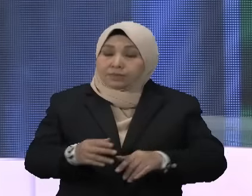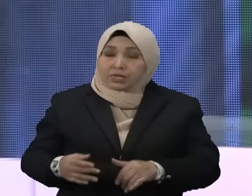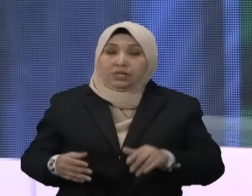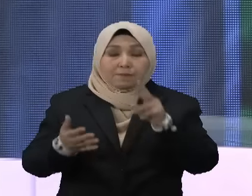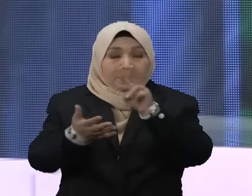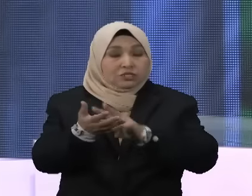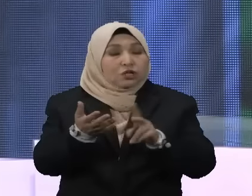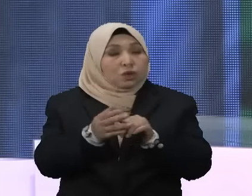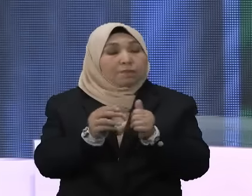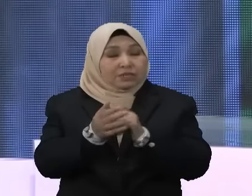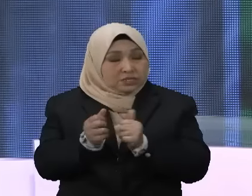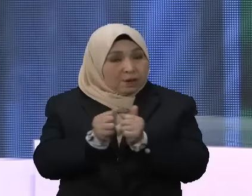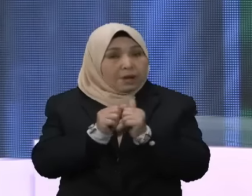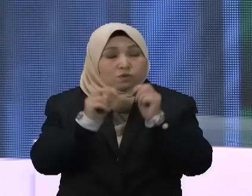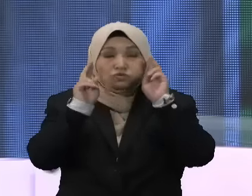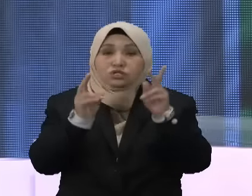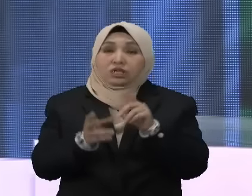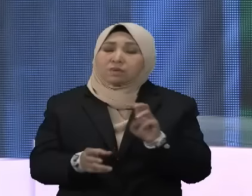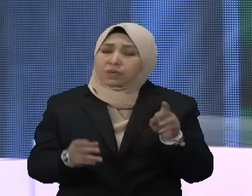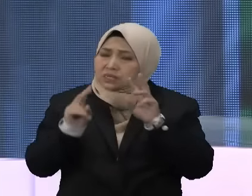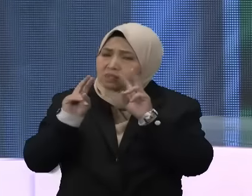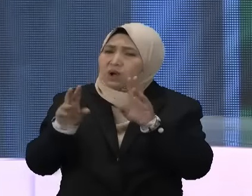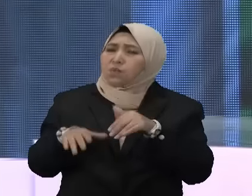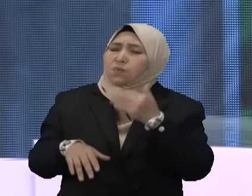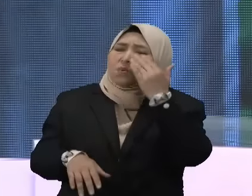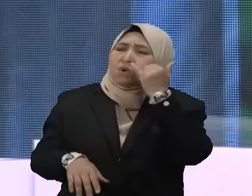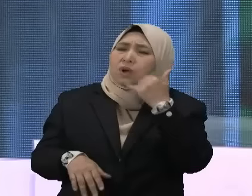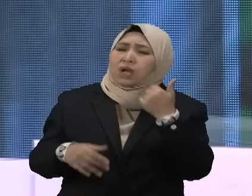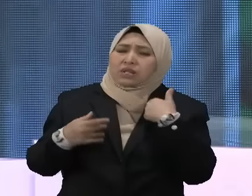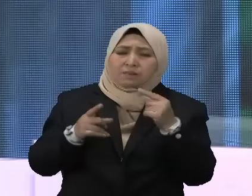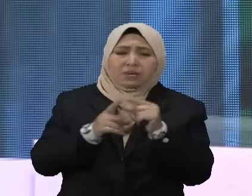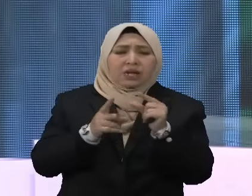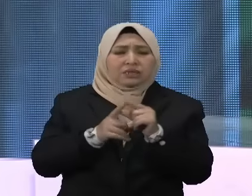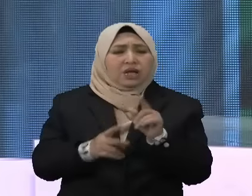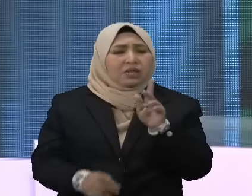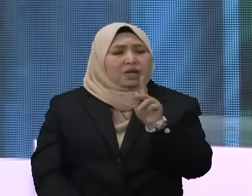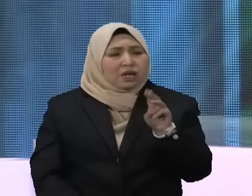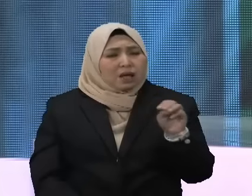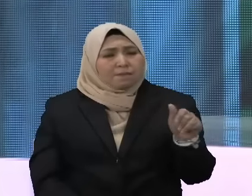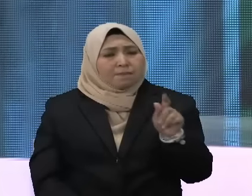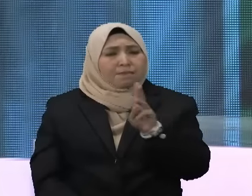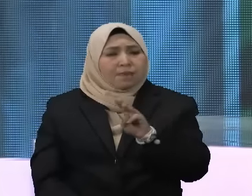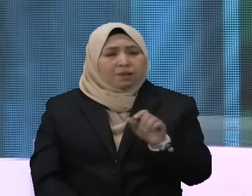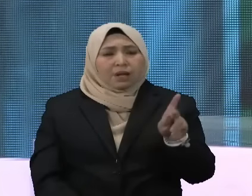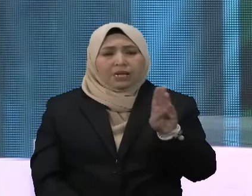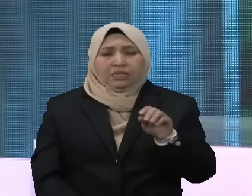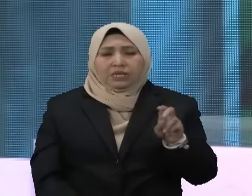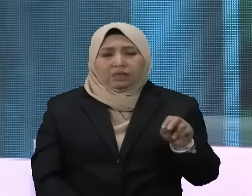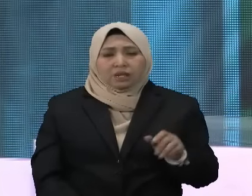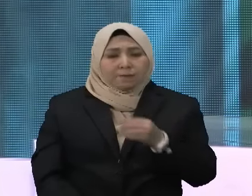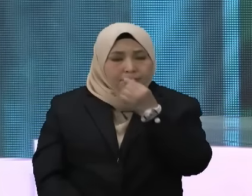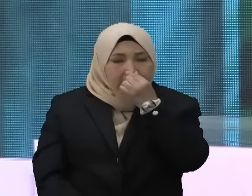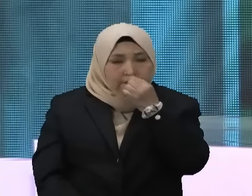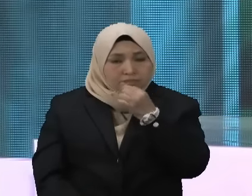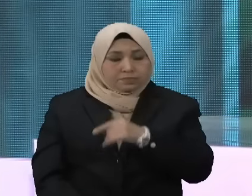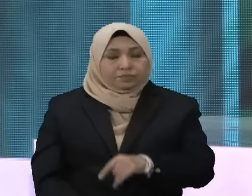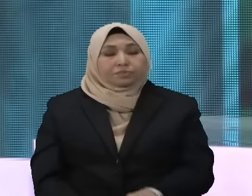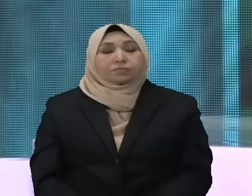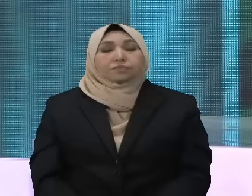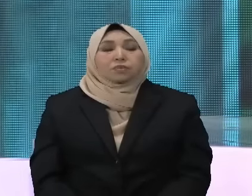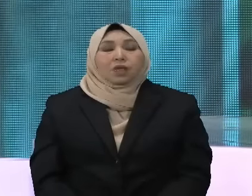dahulu bersama Al-Fadhil Ustaz Tarmizi, nak melihat mengapa ada perkataan kama akhrajaka rabbuka min baitik, bersama Al-Fadhil Ustaz